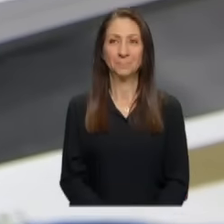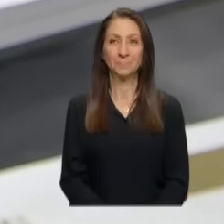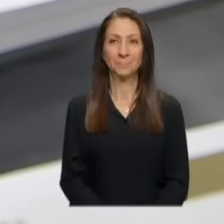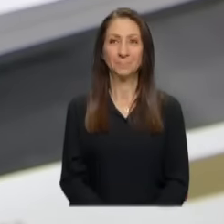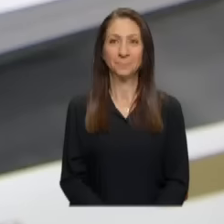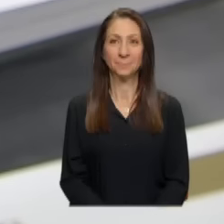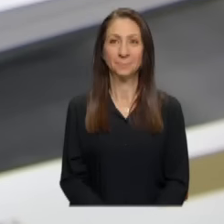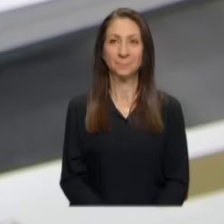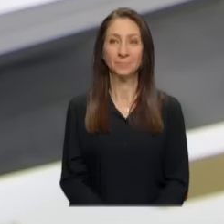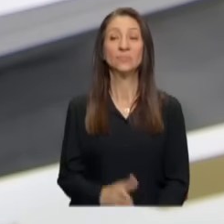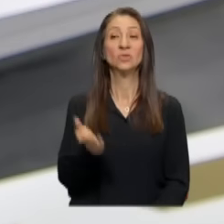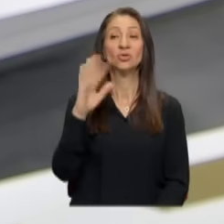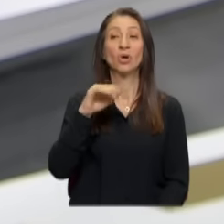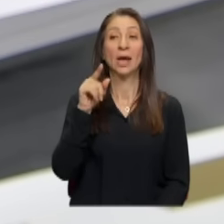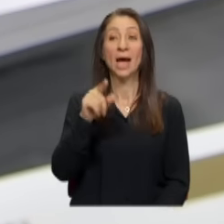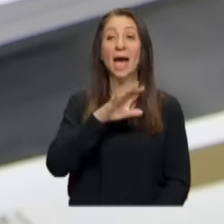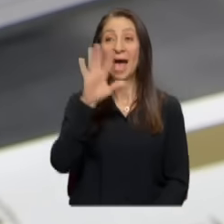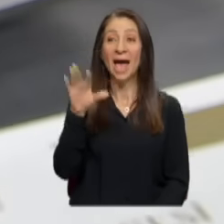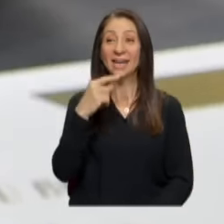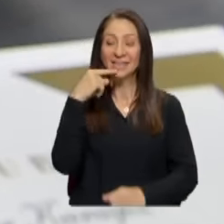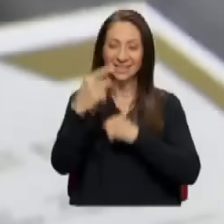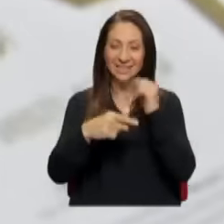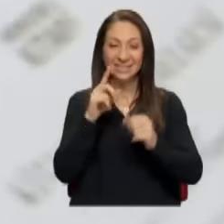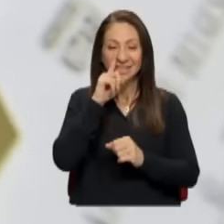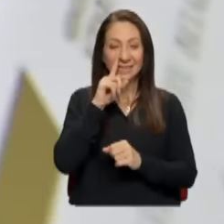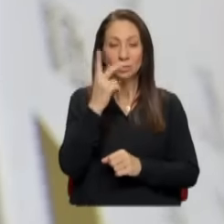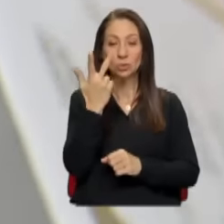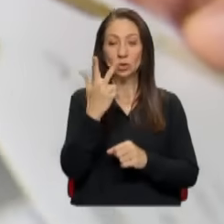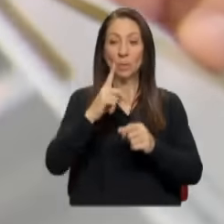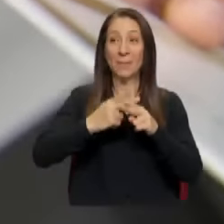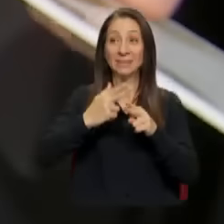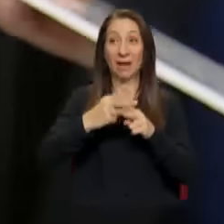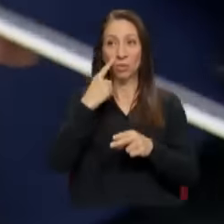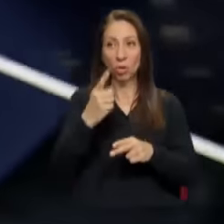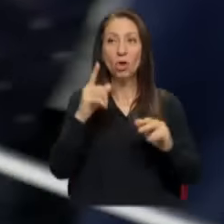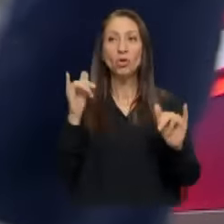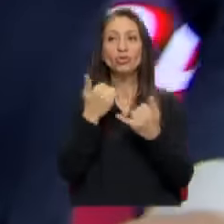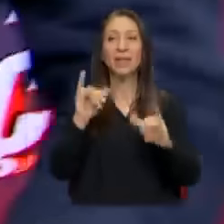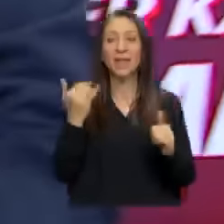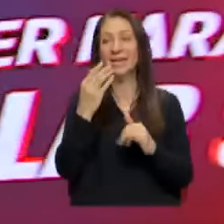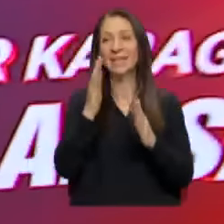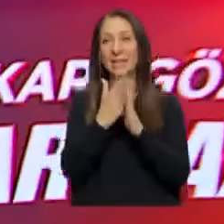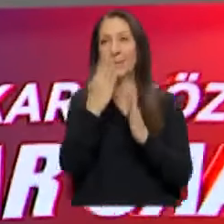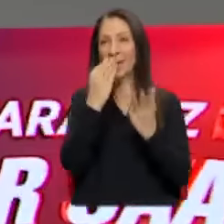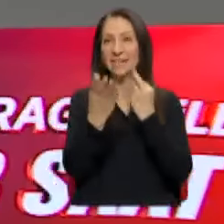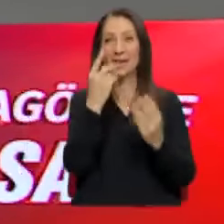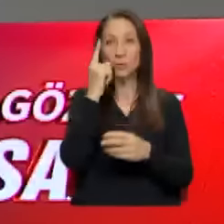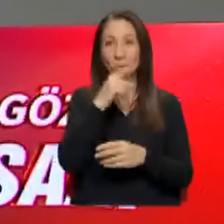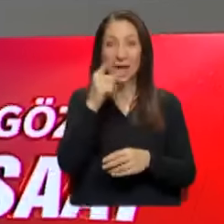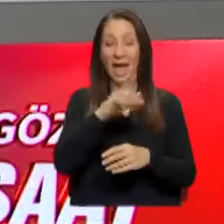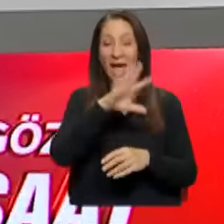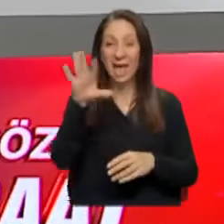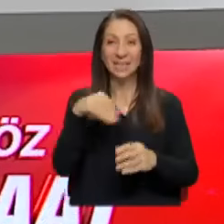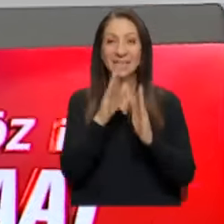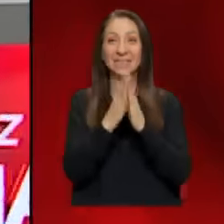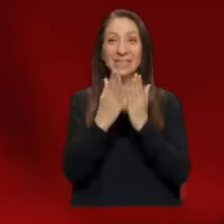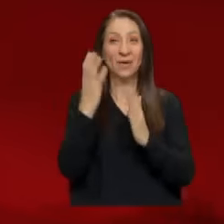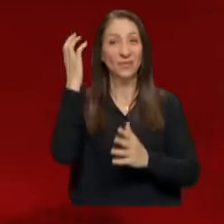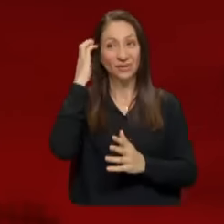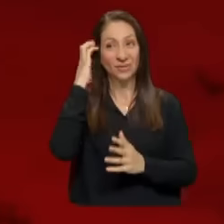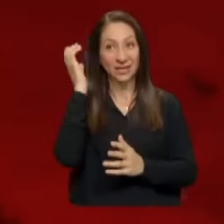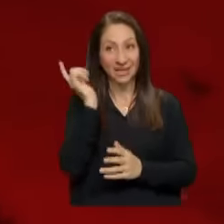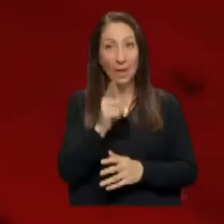olalım. Sonra her yıl Nisan ayının 3. pazar günü kutlanan kitap hediye günü vesilesiyle Herkese Kitap